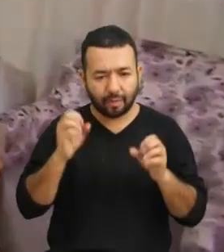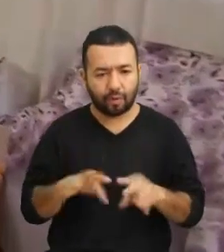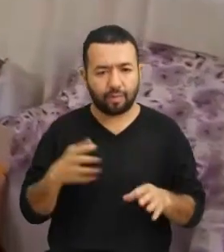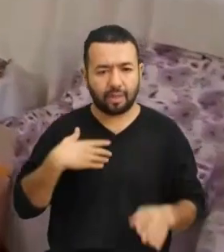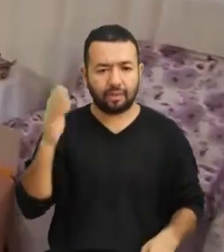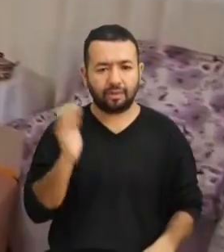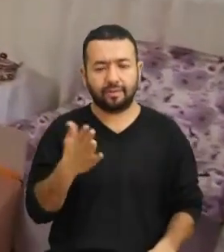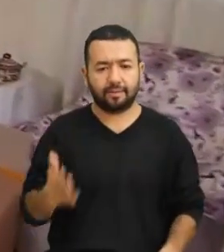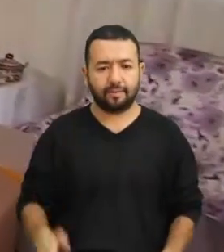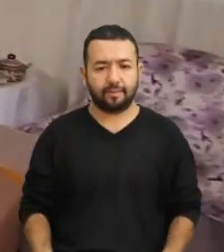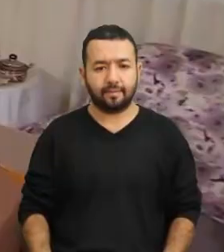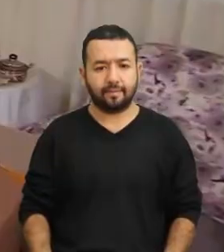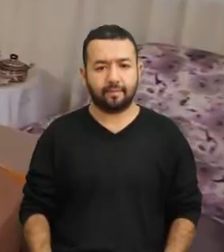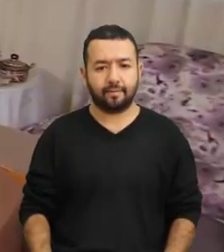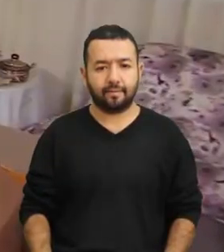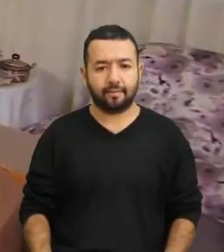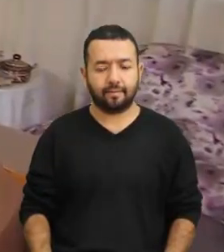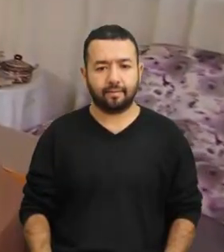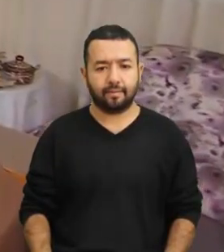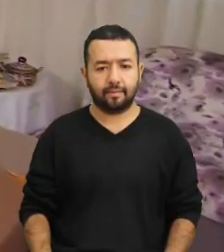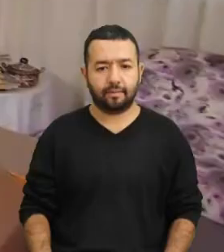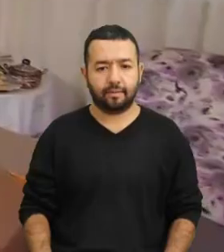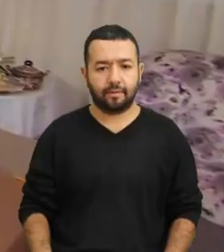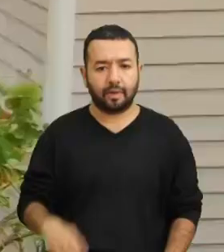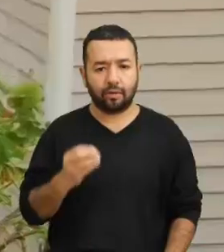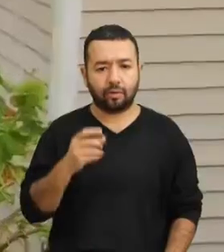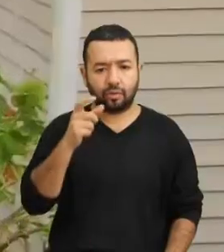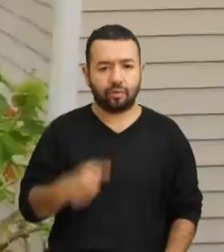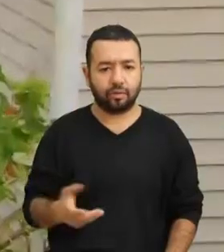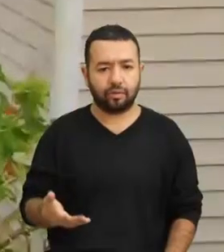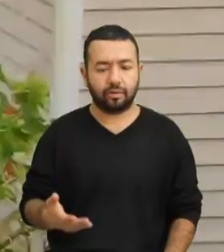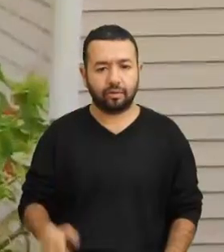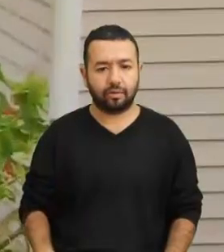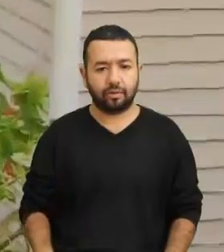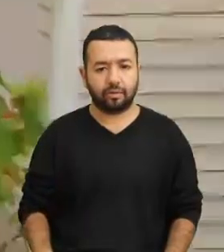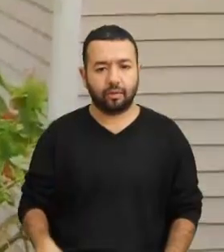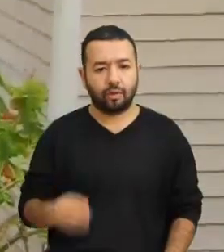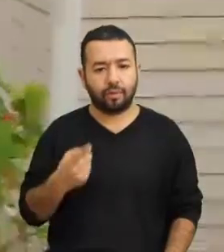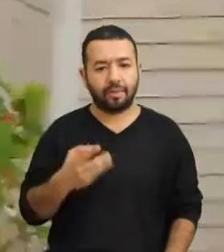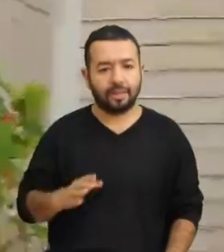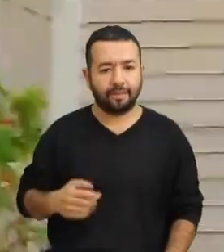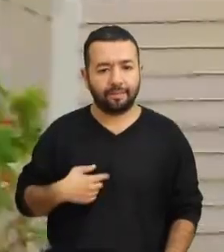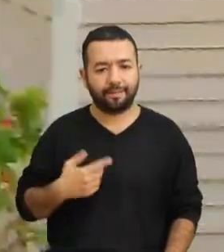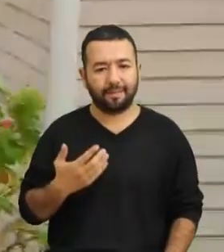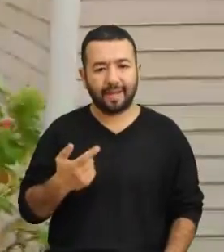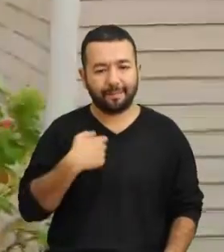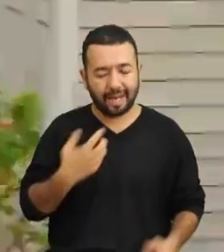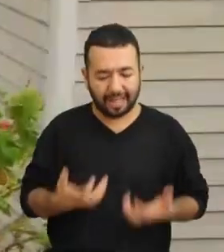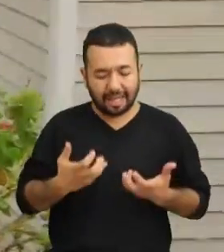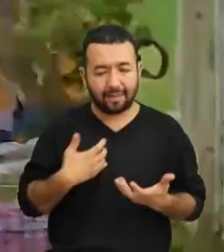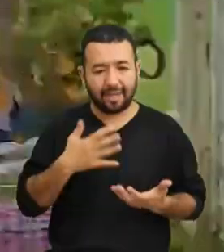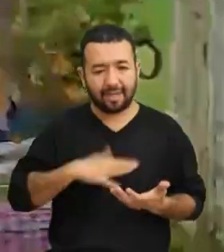durmuyor ben ya. Dünyum. Oğlum sen benim ocağıma incir ağacı